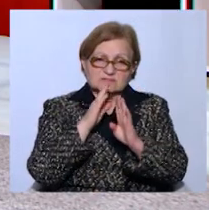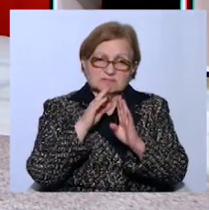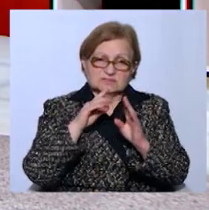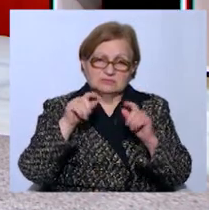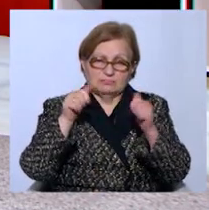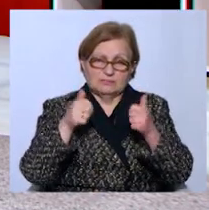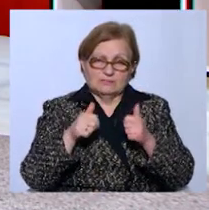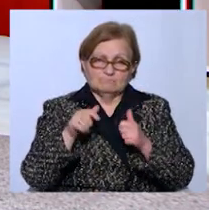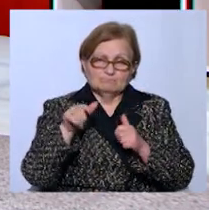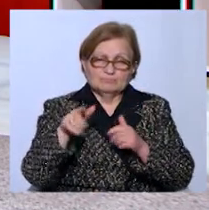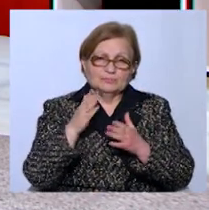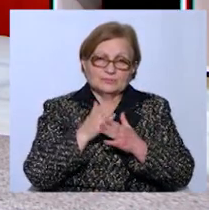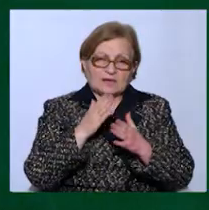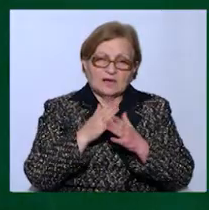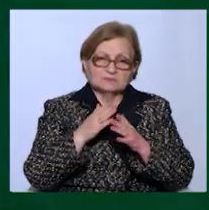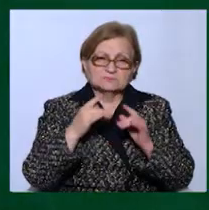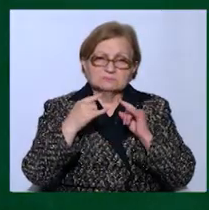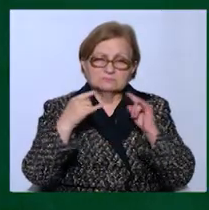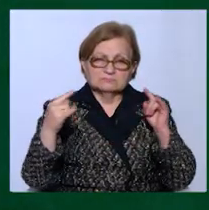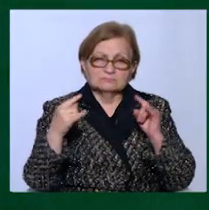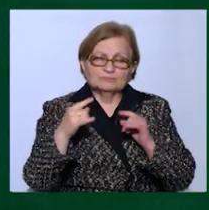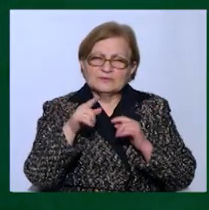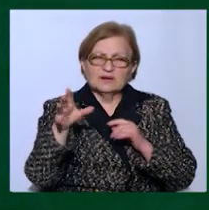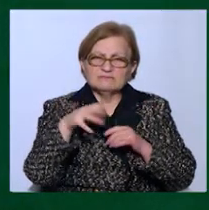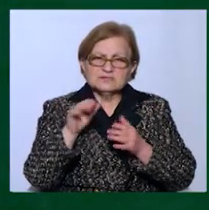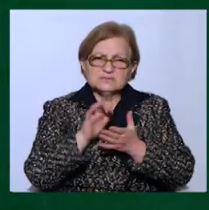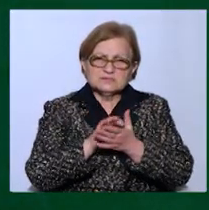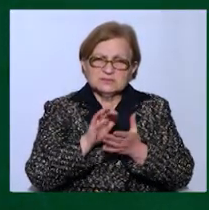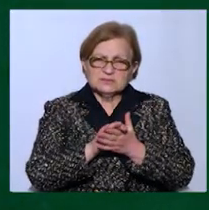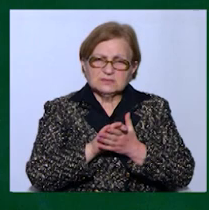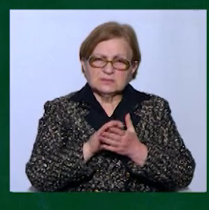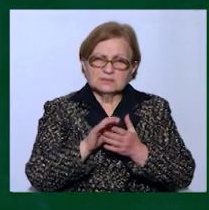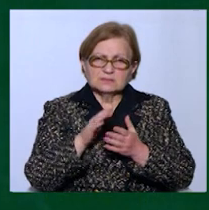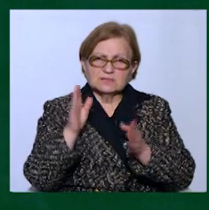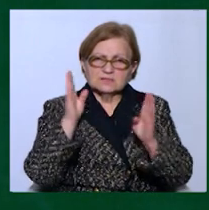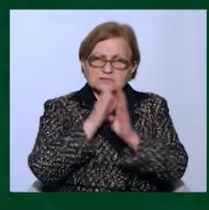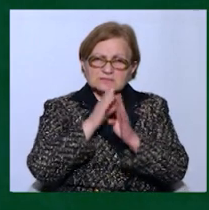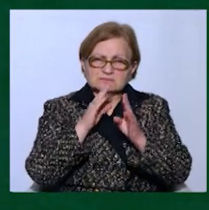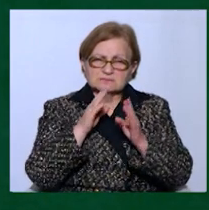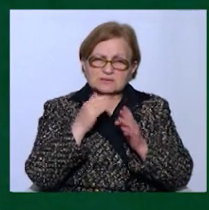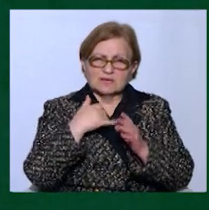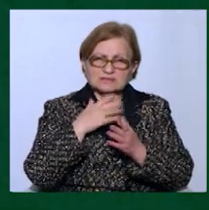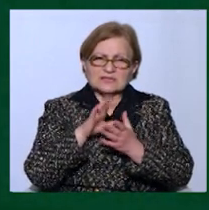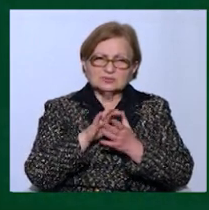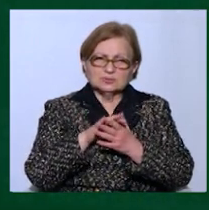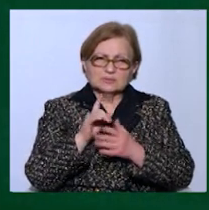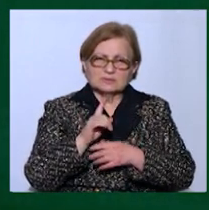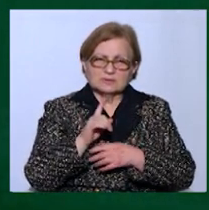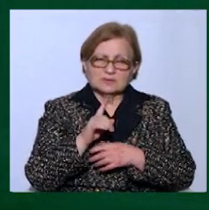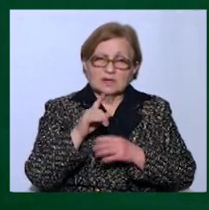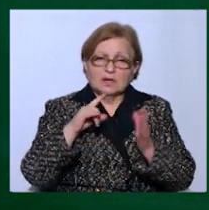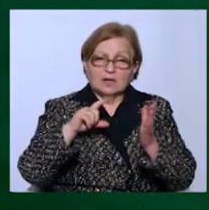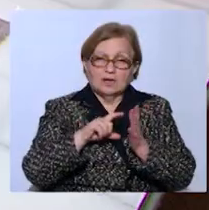აქვს მართკუთხა პარალელეპიპედის ფორმა. ყველაზე ნაცნობი სივჩითი ფიგურა ჩვენთვის არის აგერ